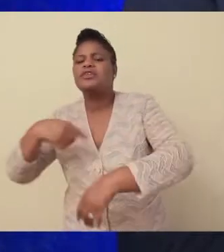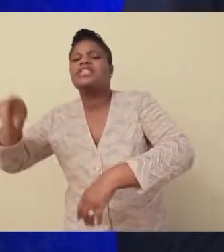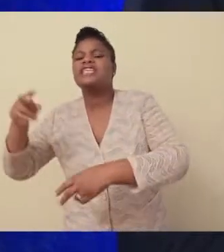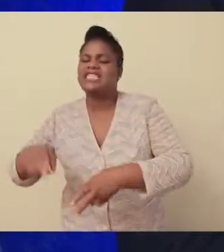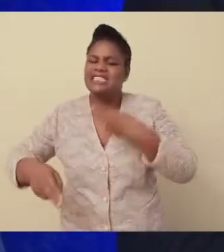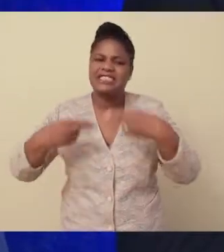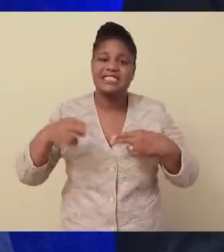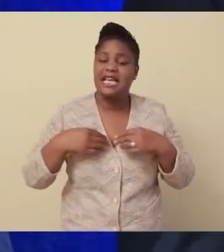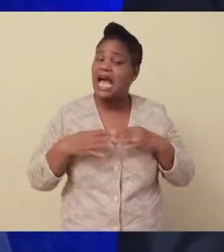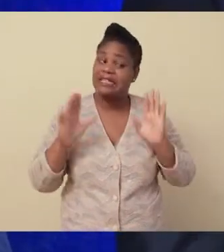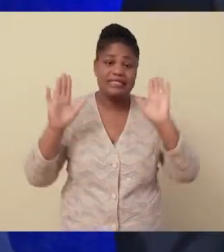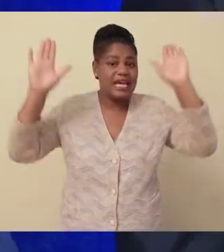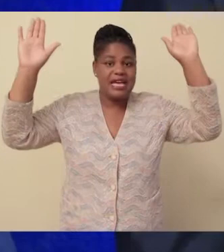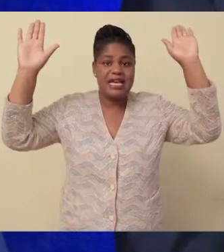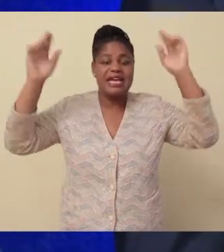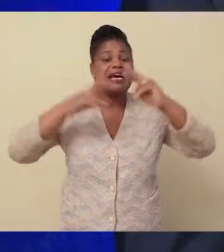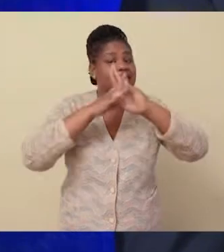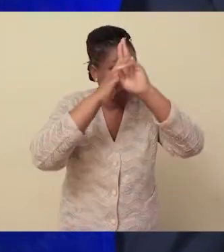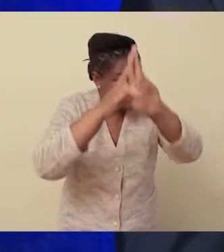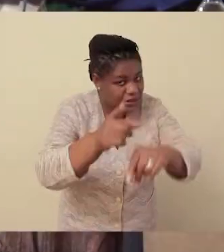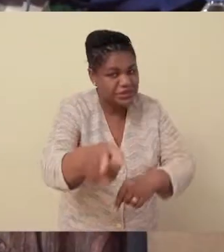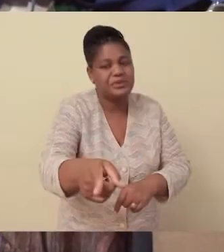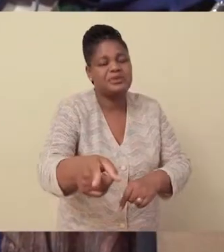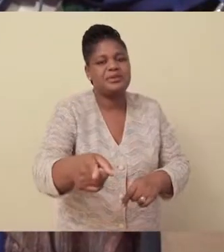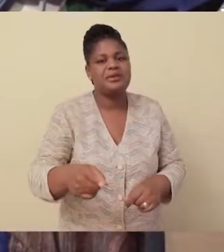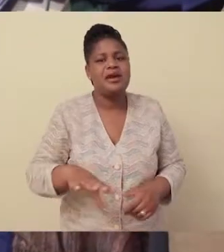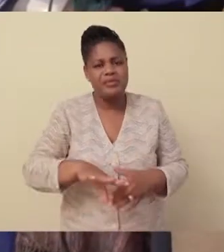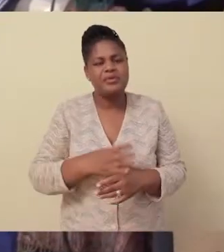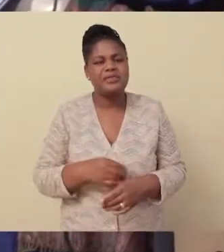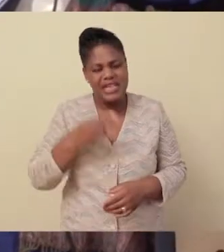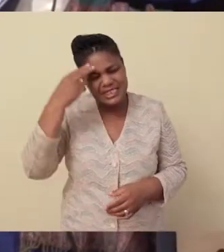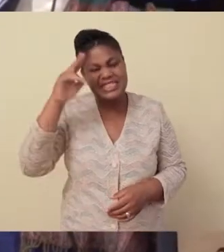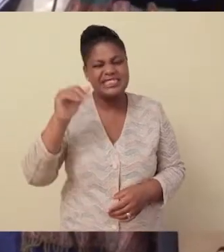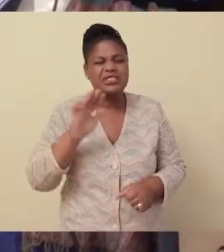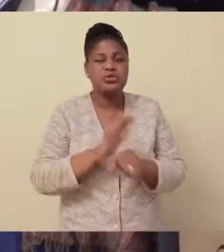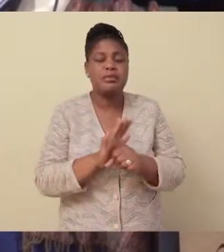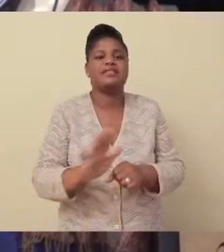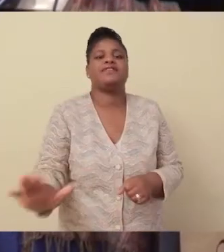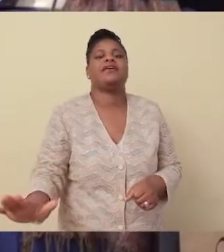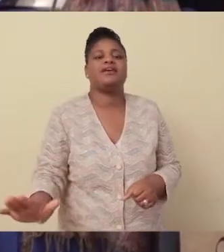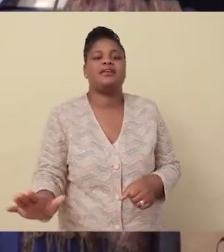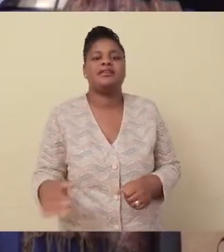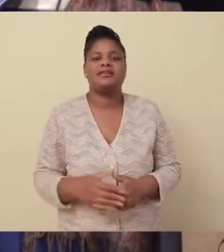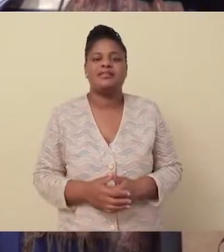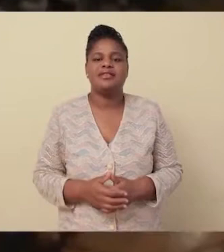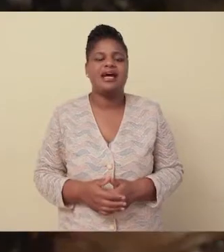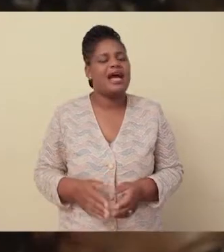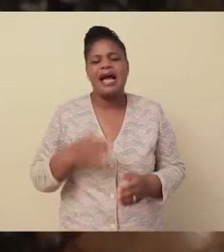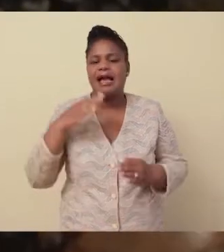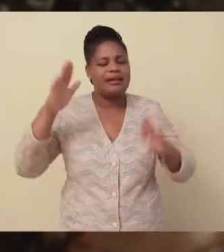kudina ndinokutyai ndokuti vanenzwisiso iri pamusoro soro kana nyoko kuvarumbuchai